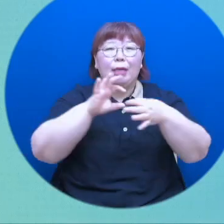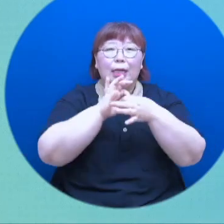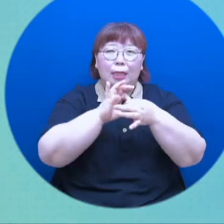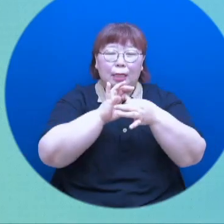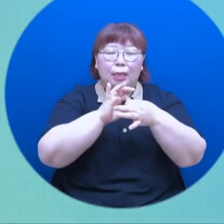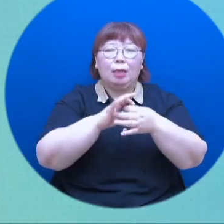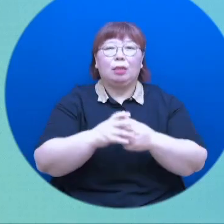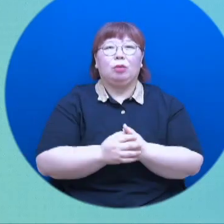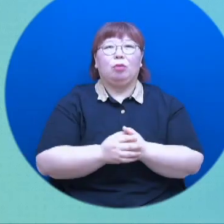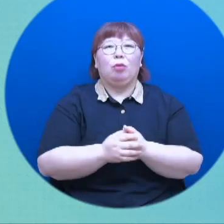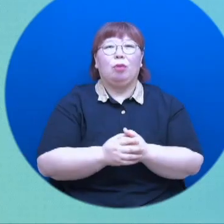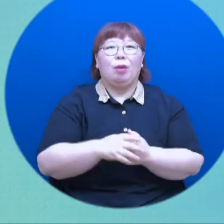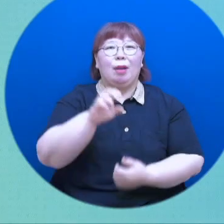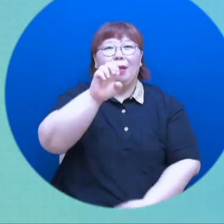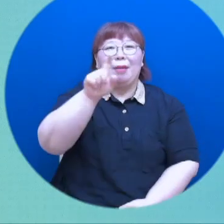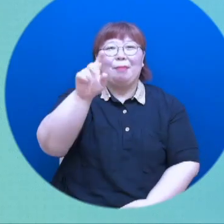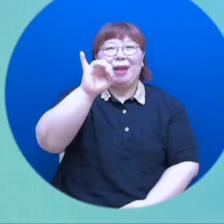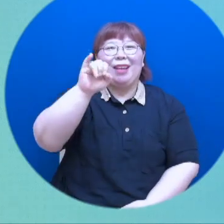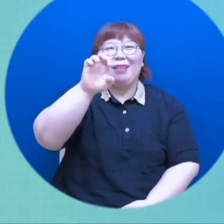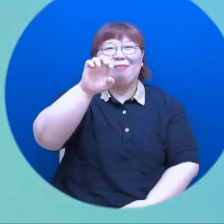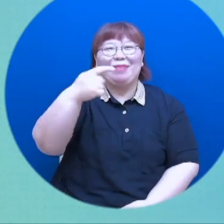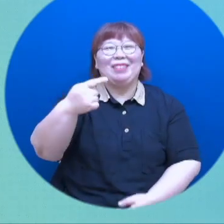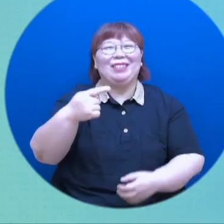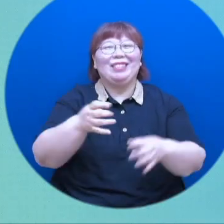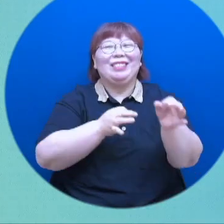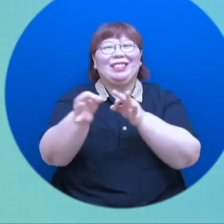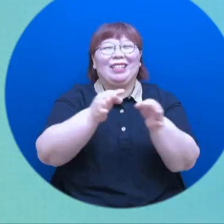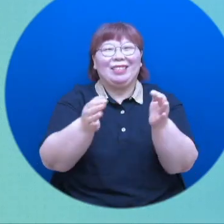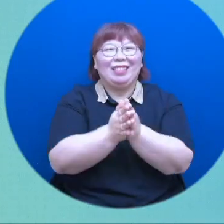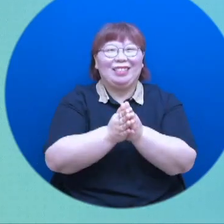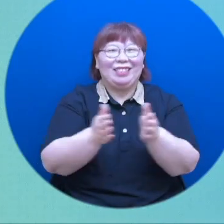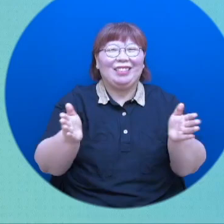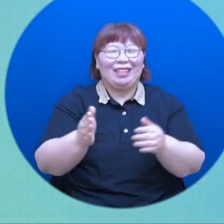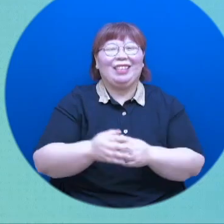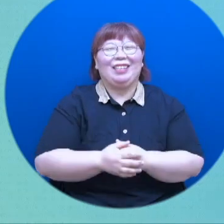아니고 파이프 장사를 해야 되겠다 생각되는 거예요.